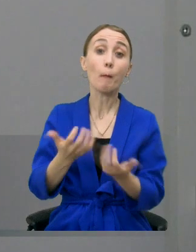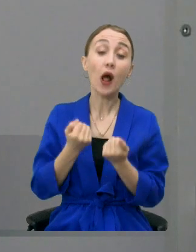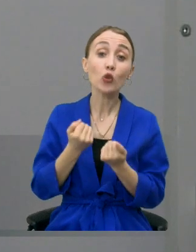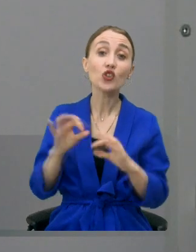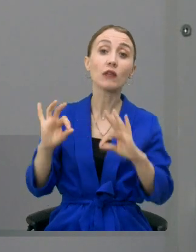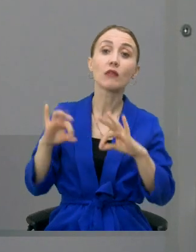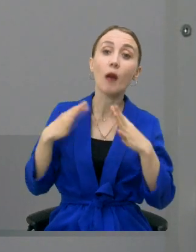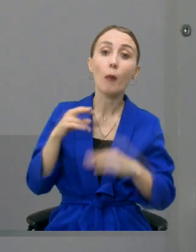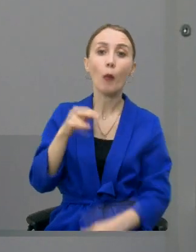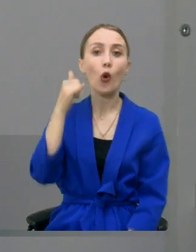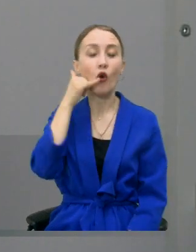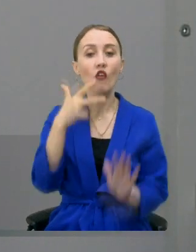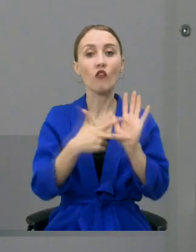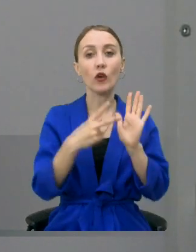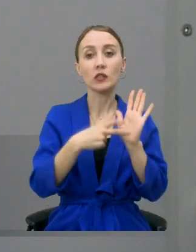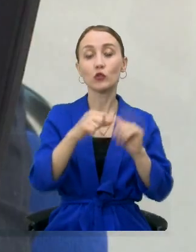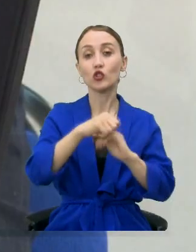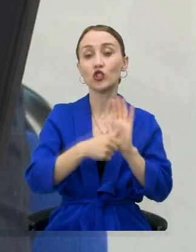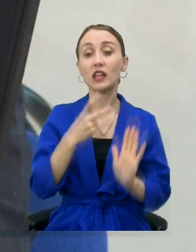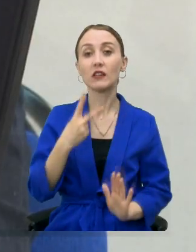консультацию по телефону